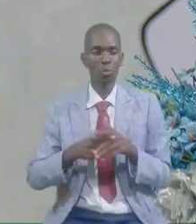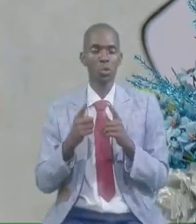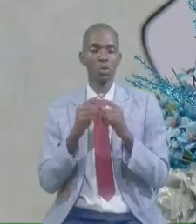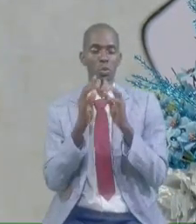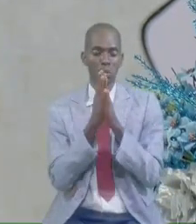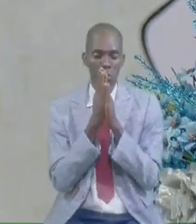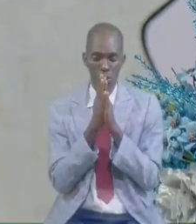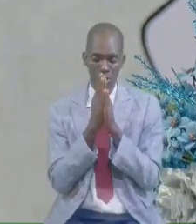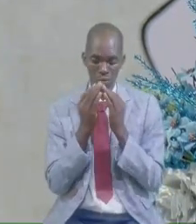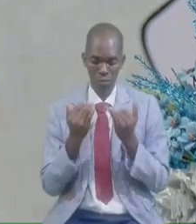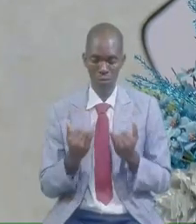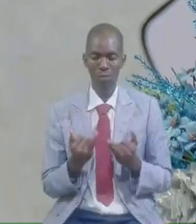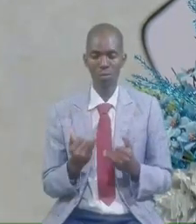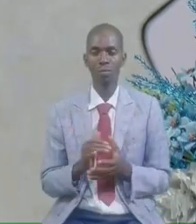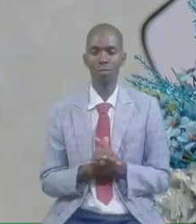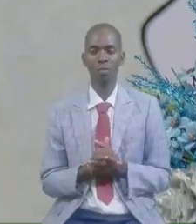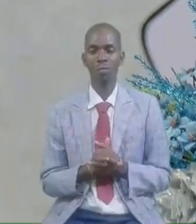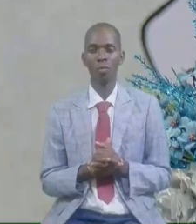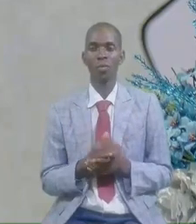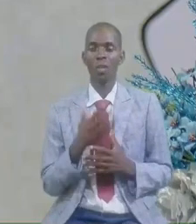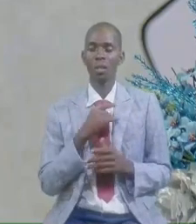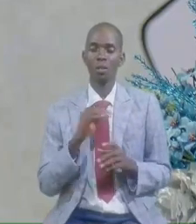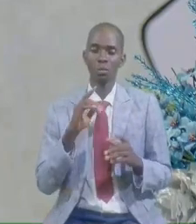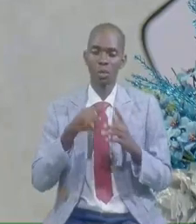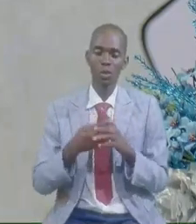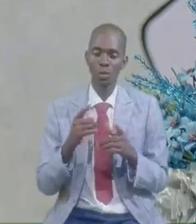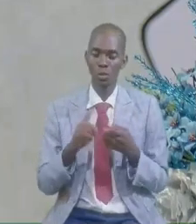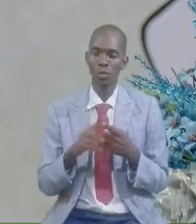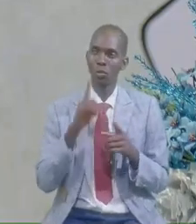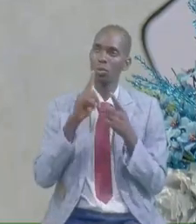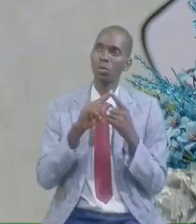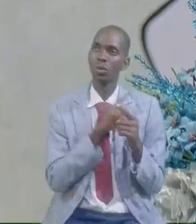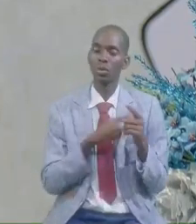Pourquoi sommes-nous là ce soir? Ce soir étant